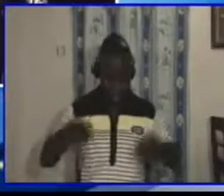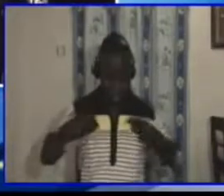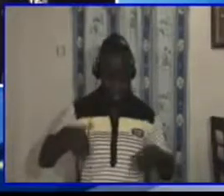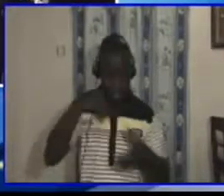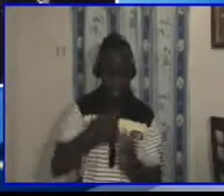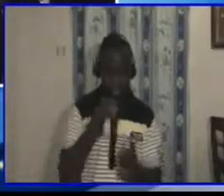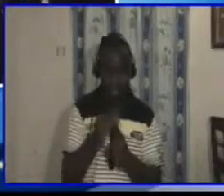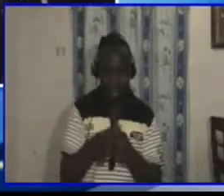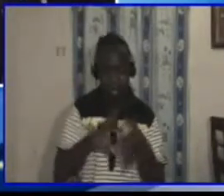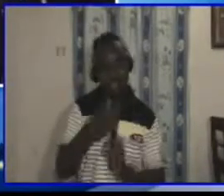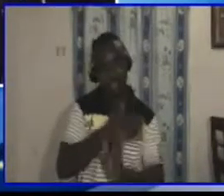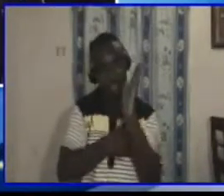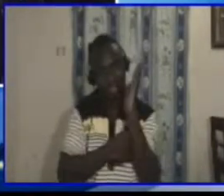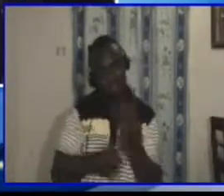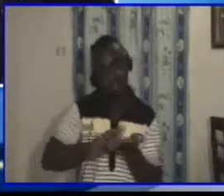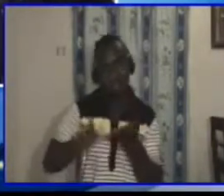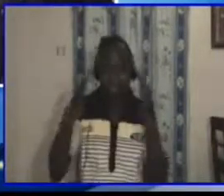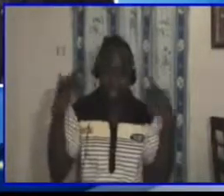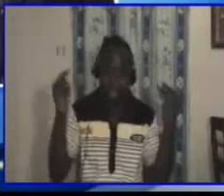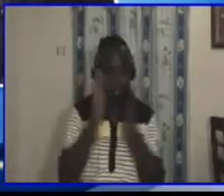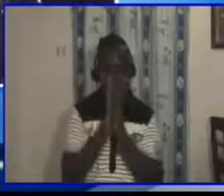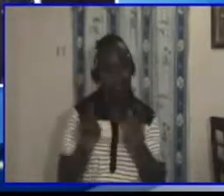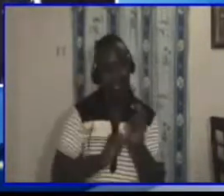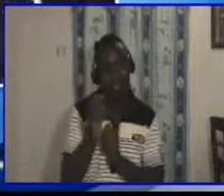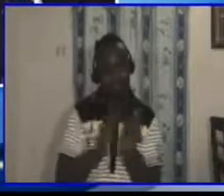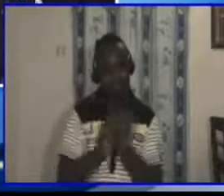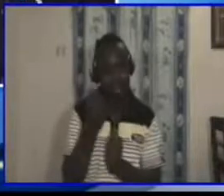rimanete nella parola di dio